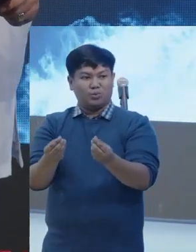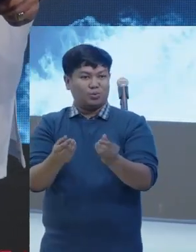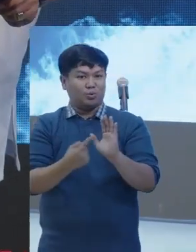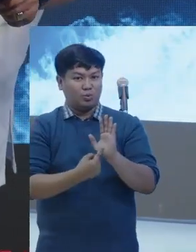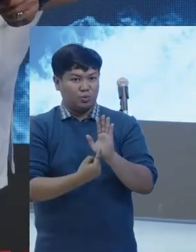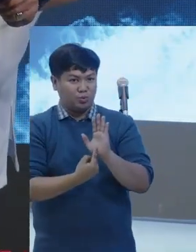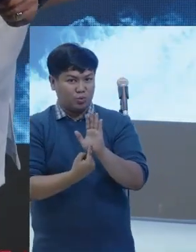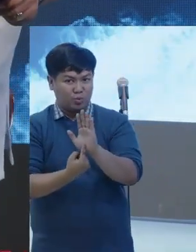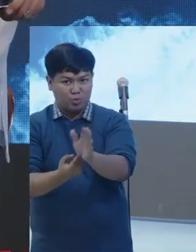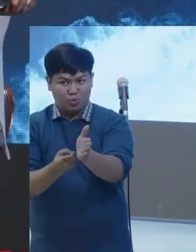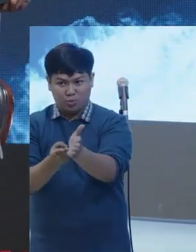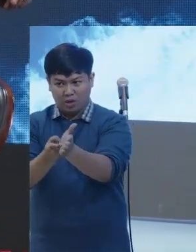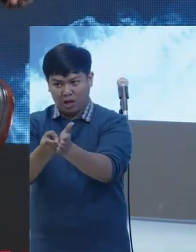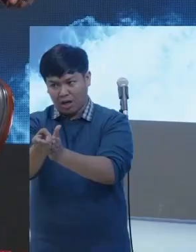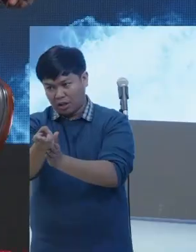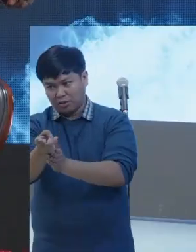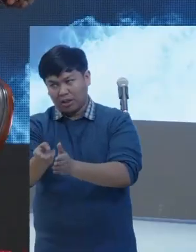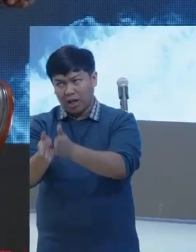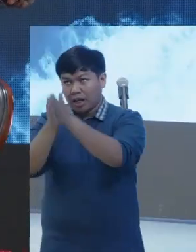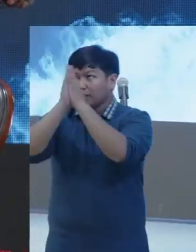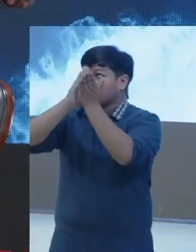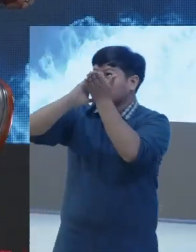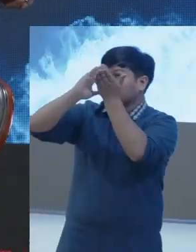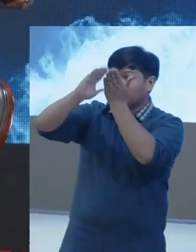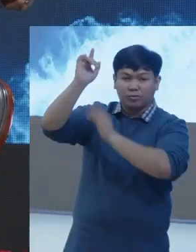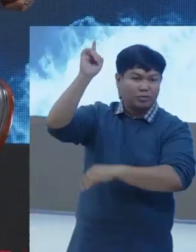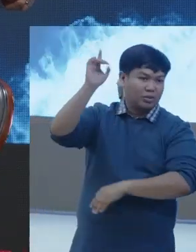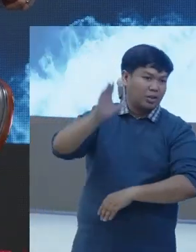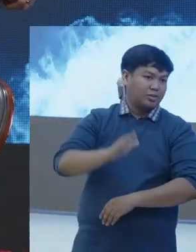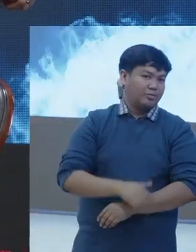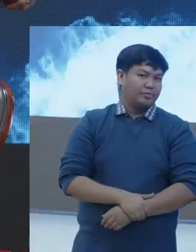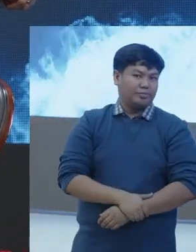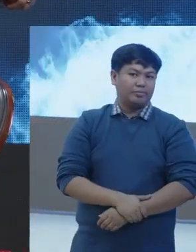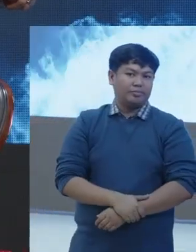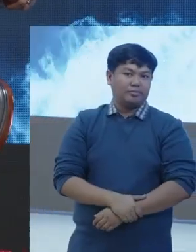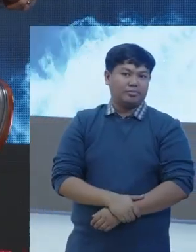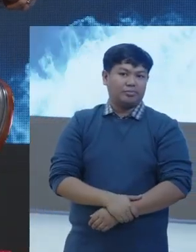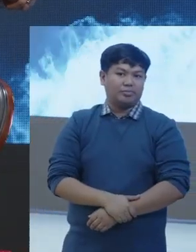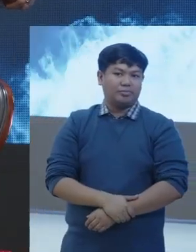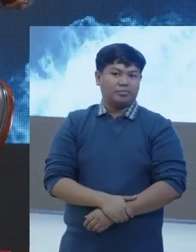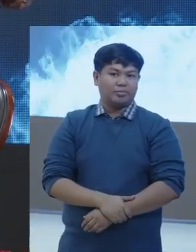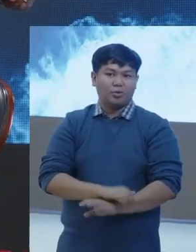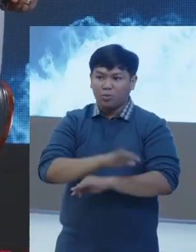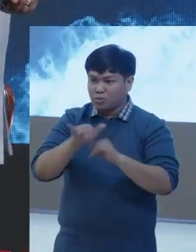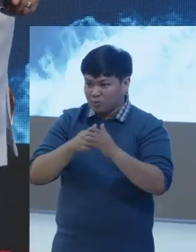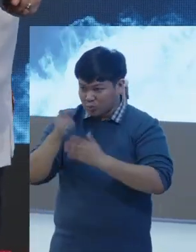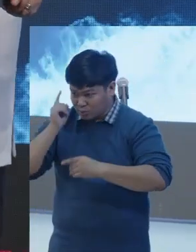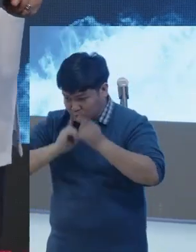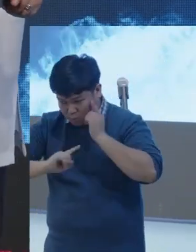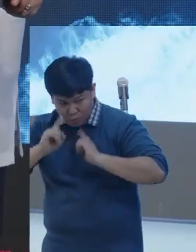sat in ashes. Ganun po ang ginagawa ng mga nagluluksa.